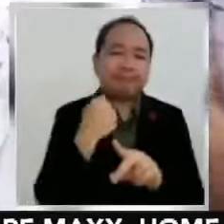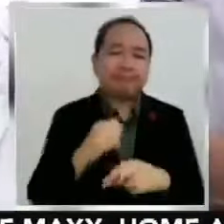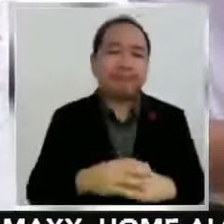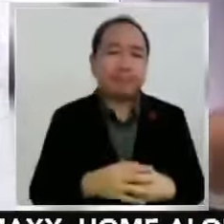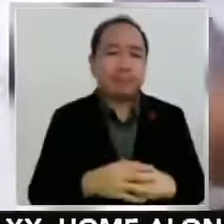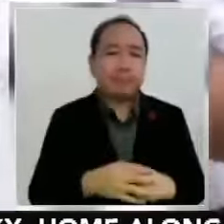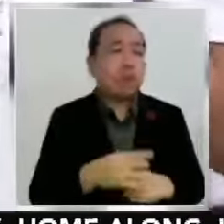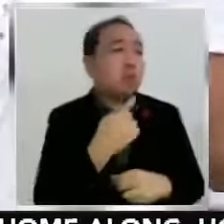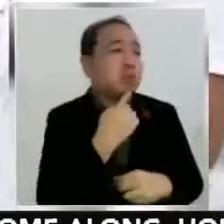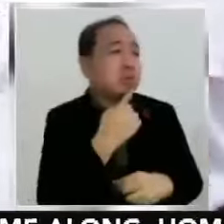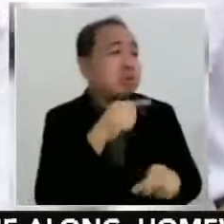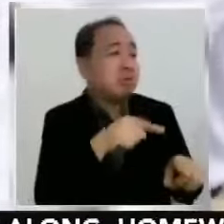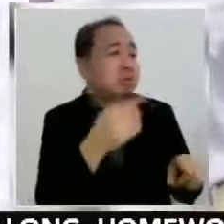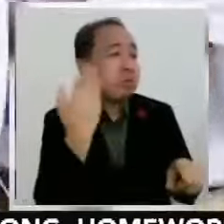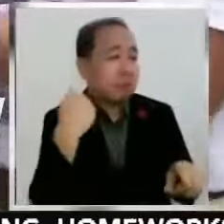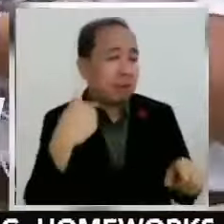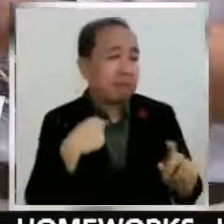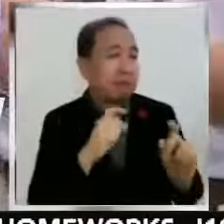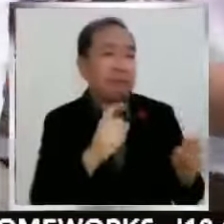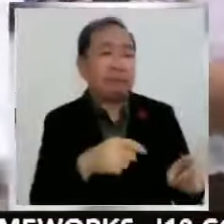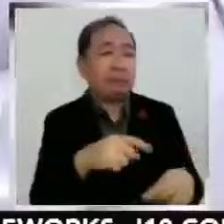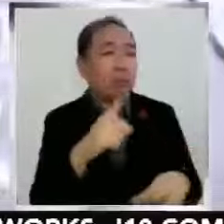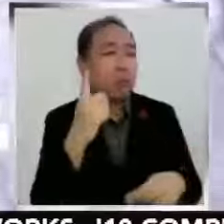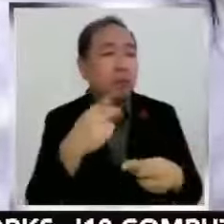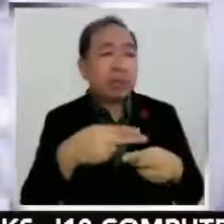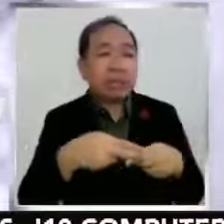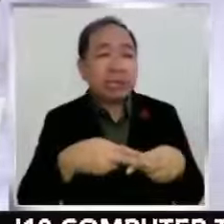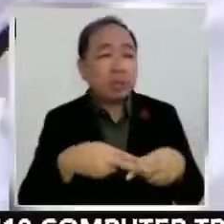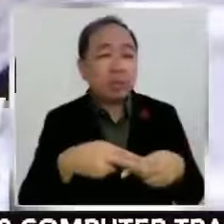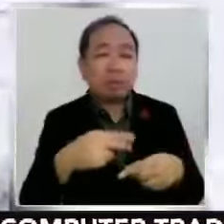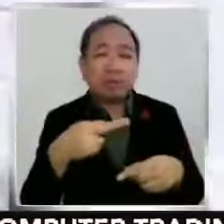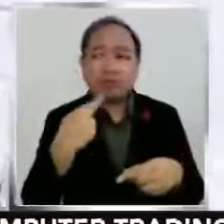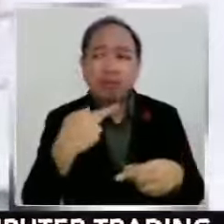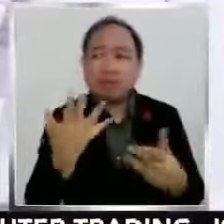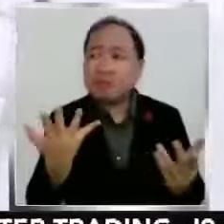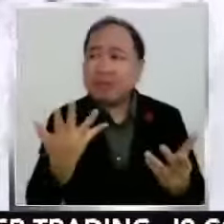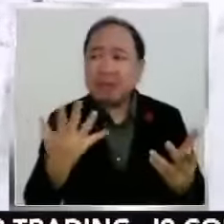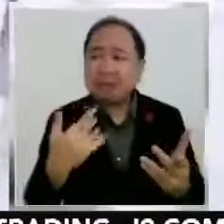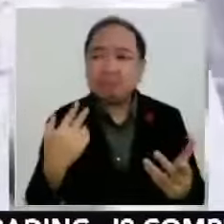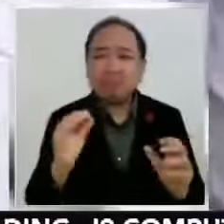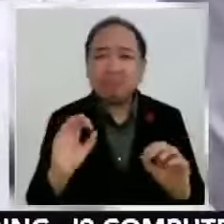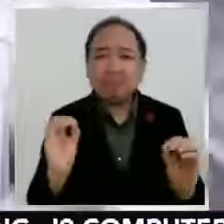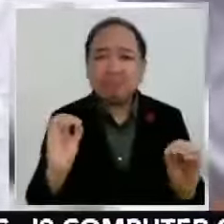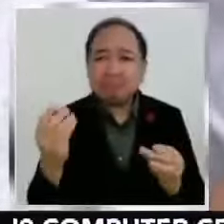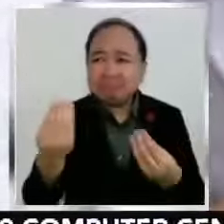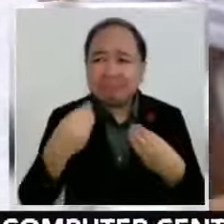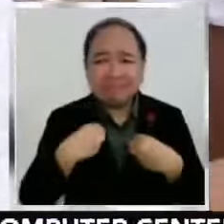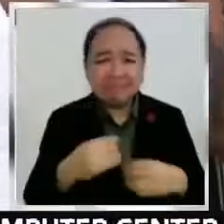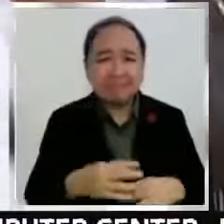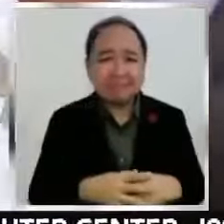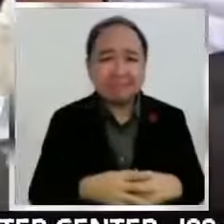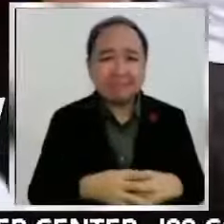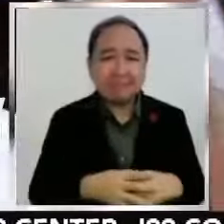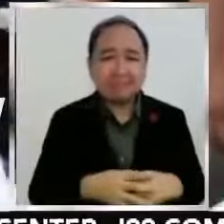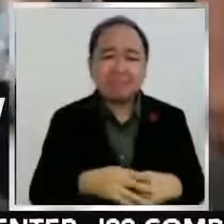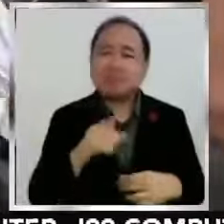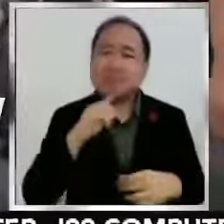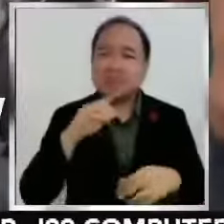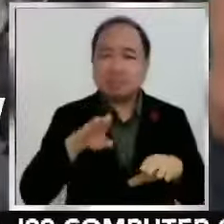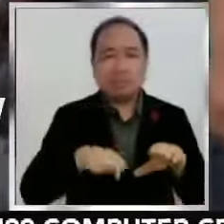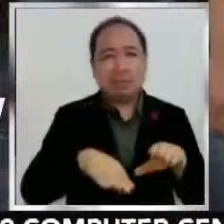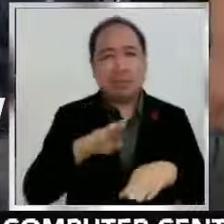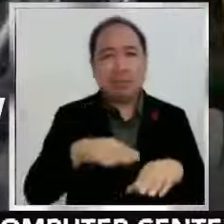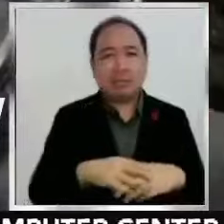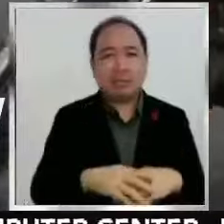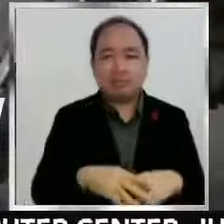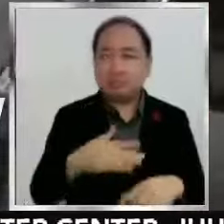pesos ang kilong bigas. Nasaan na? Wala naman. Nasa gitna lang tayo. Balansi ba? Pangulo, ang gusto